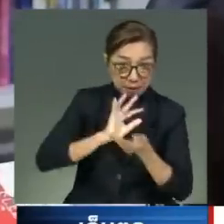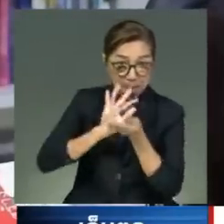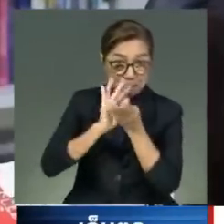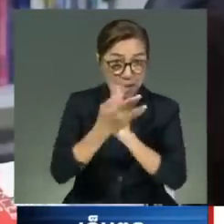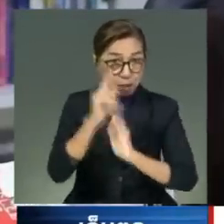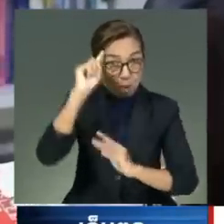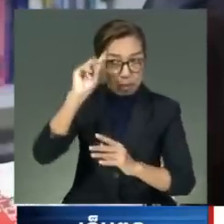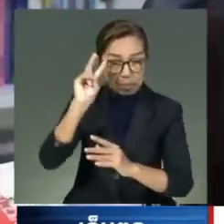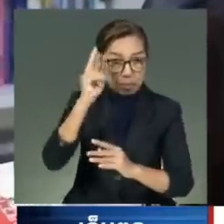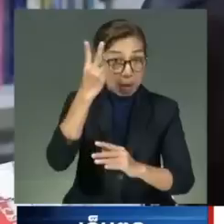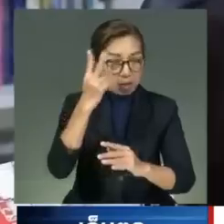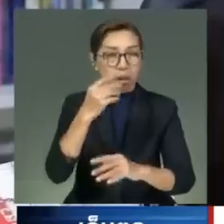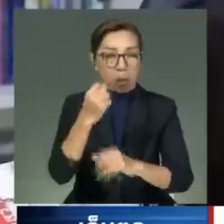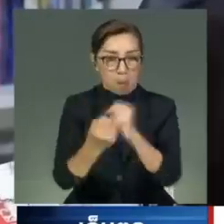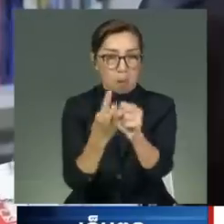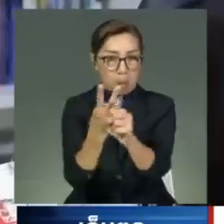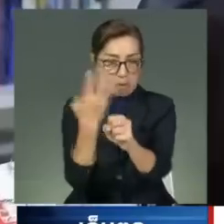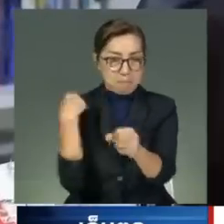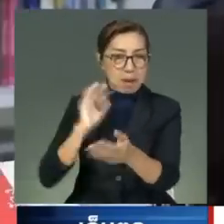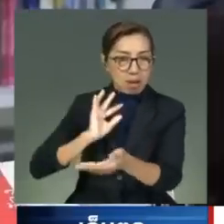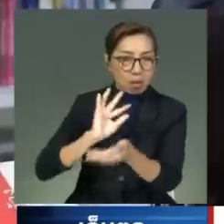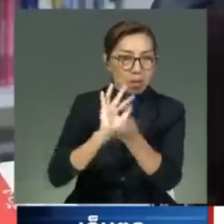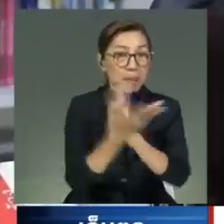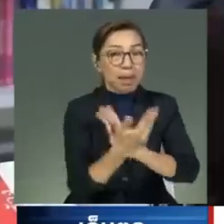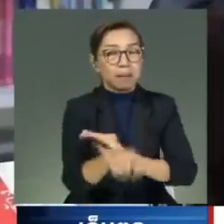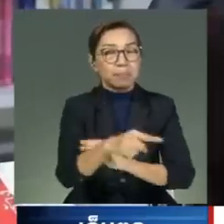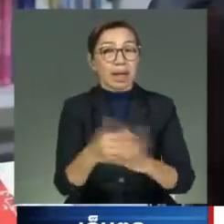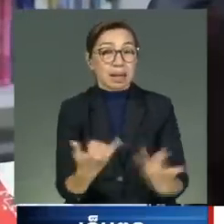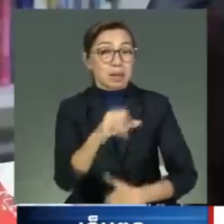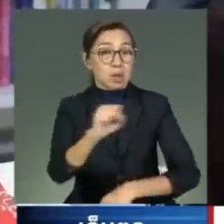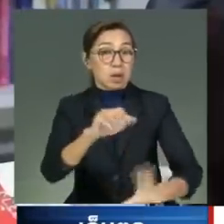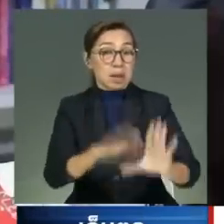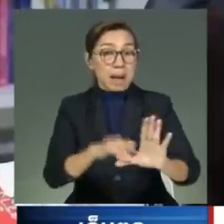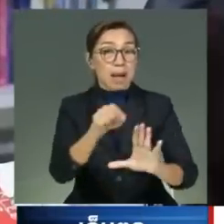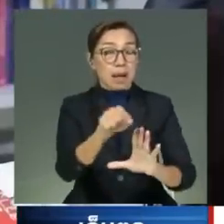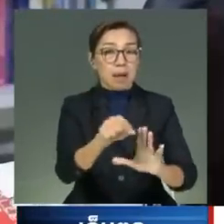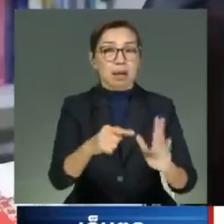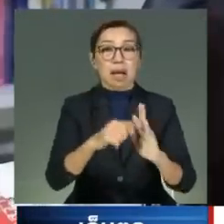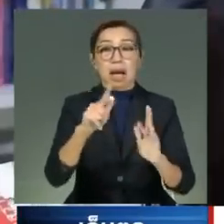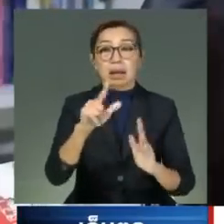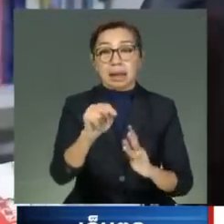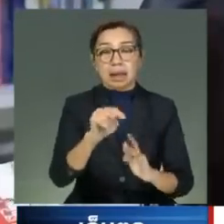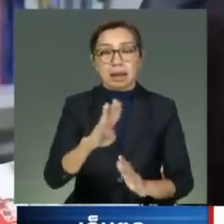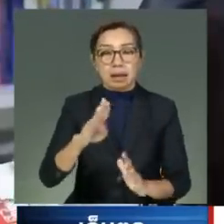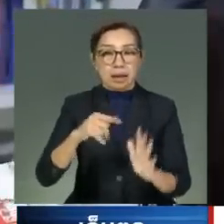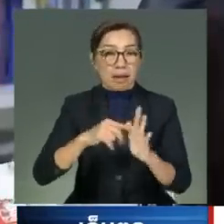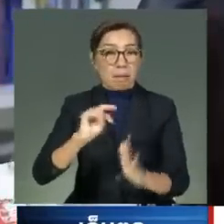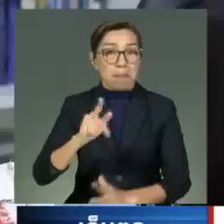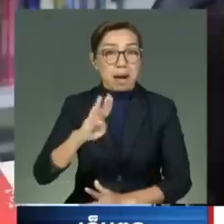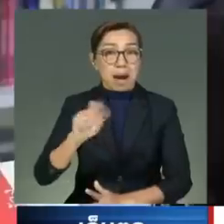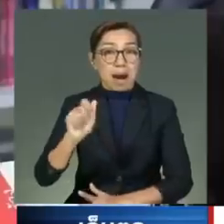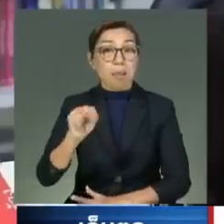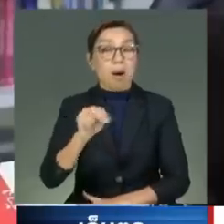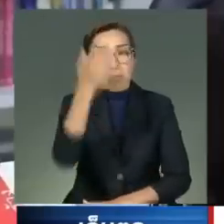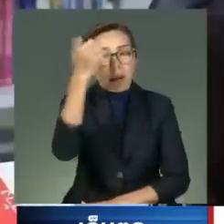คุณไอซ์เองเนี่ยลงสนามเขตบางบอนก็มีต้นทุนจากอนาคตใหม่นะครับที่เขาตุนอยู่ในมืออยู่แล้วที่ตอนนั้นเนี่ยได้คะแนน